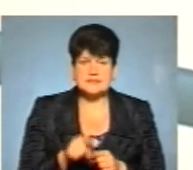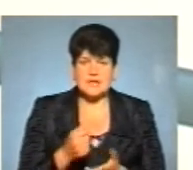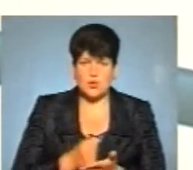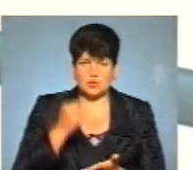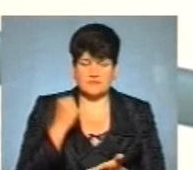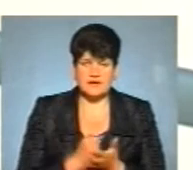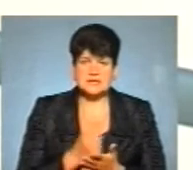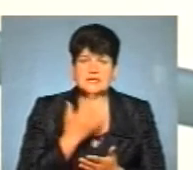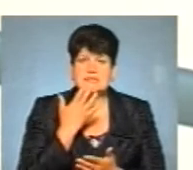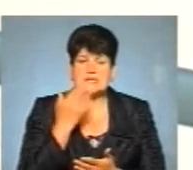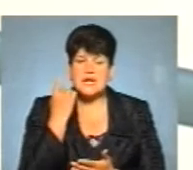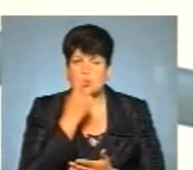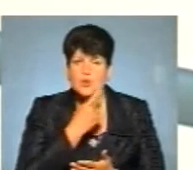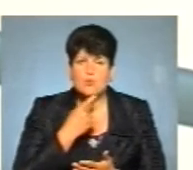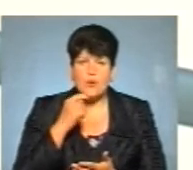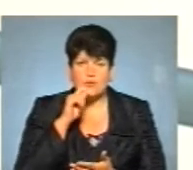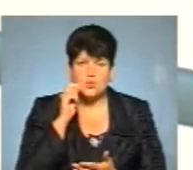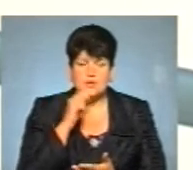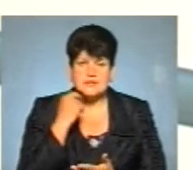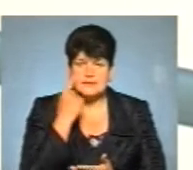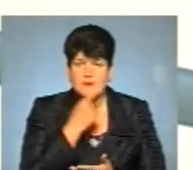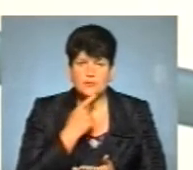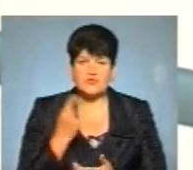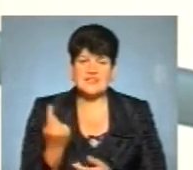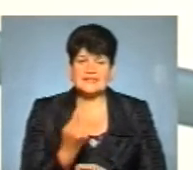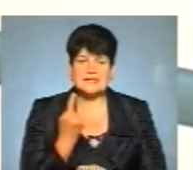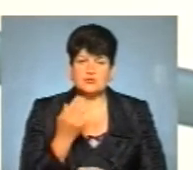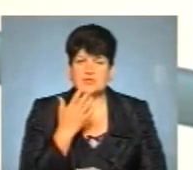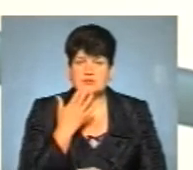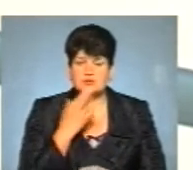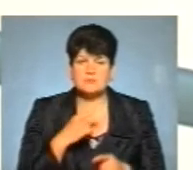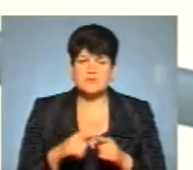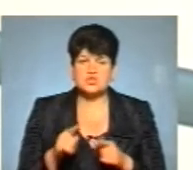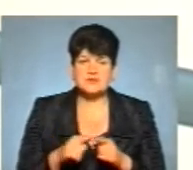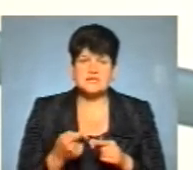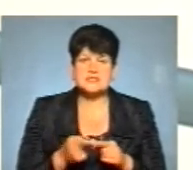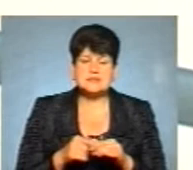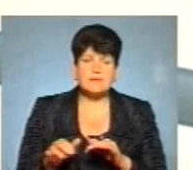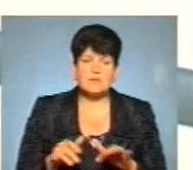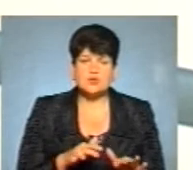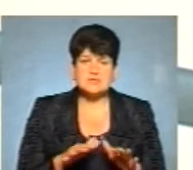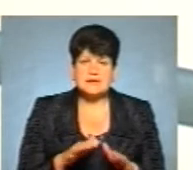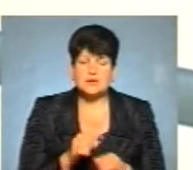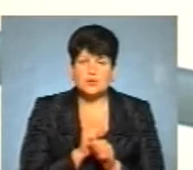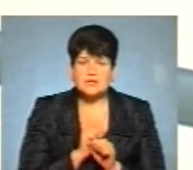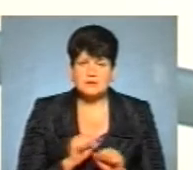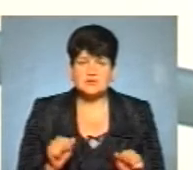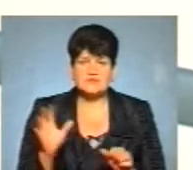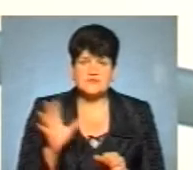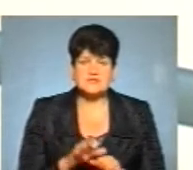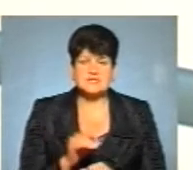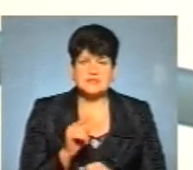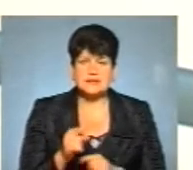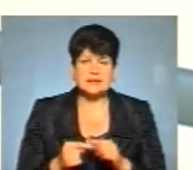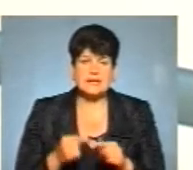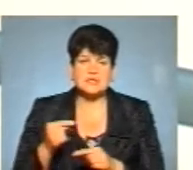утвердження національної мови, української мови, як єдиної національної, аби пришвидшити ці процеси і унеможливити